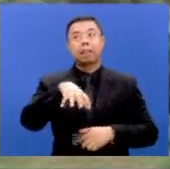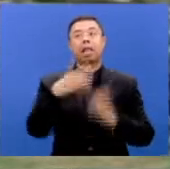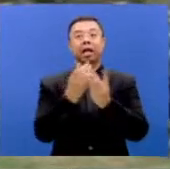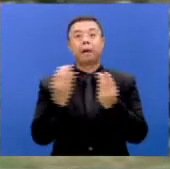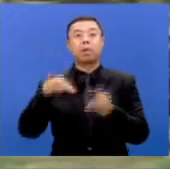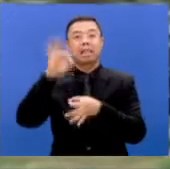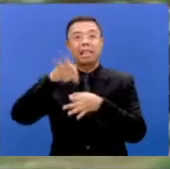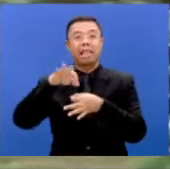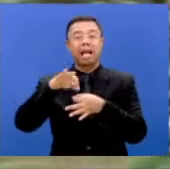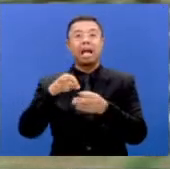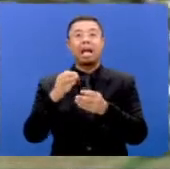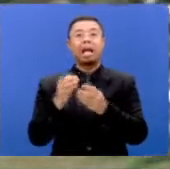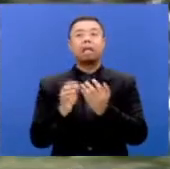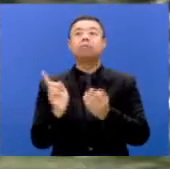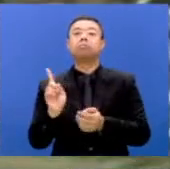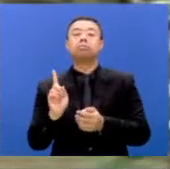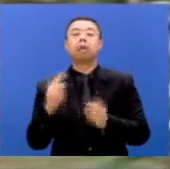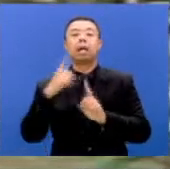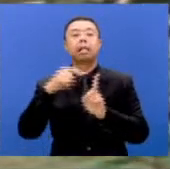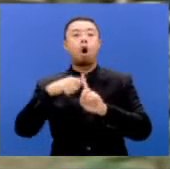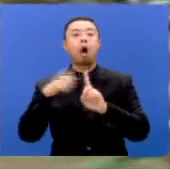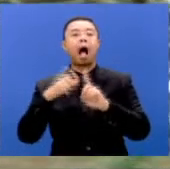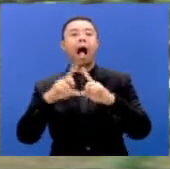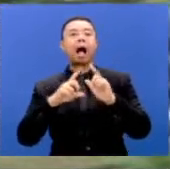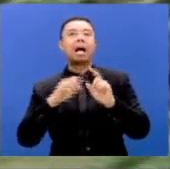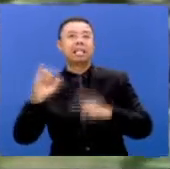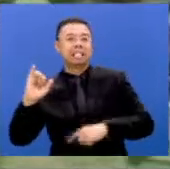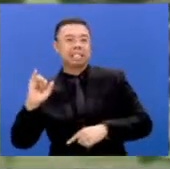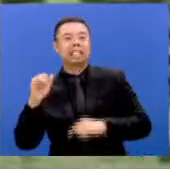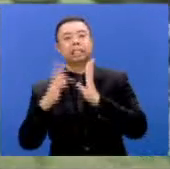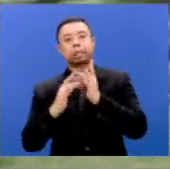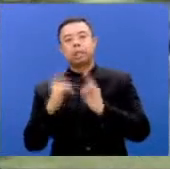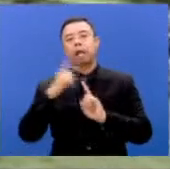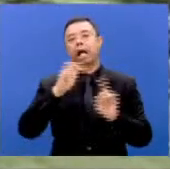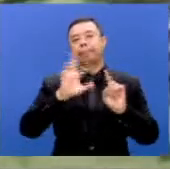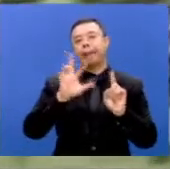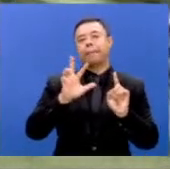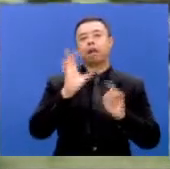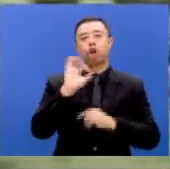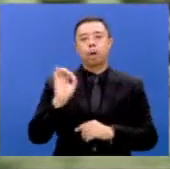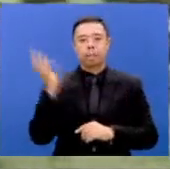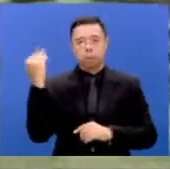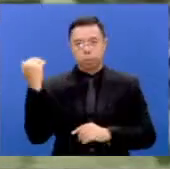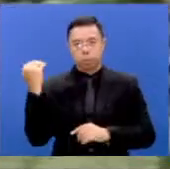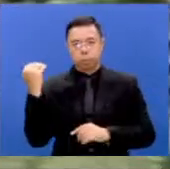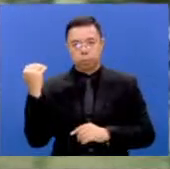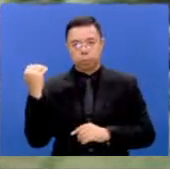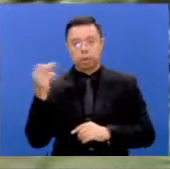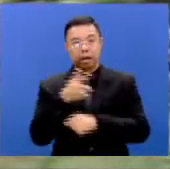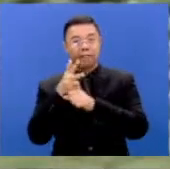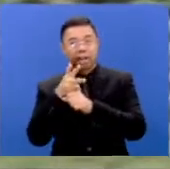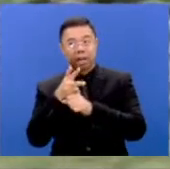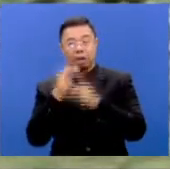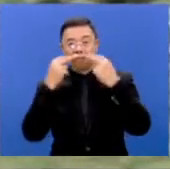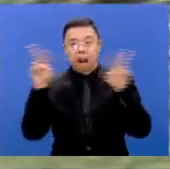di Kecamatan takokaki Kabupaten Cianjur pada 19 Oktober lalu dari video yang